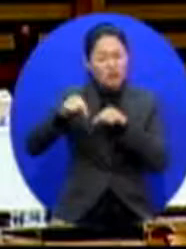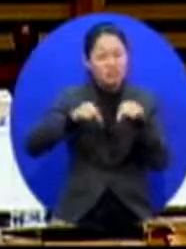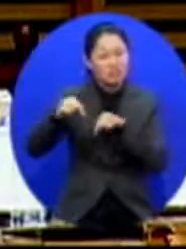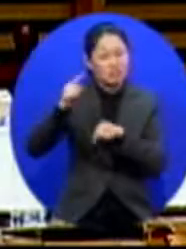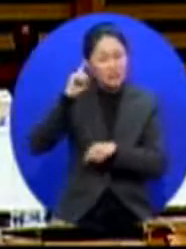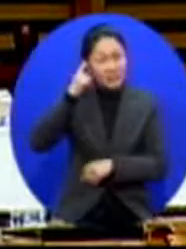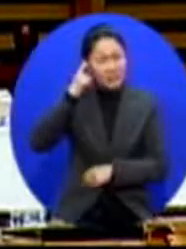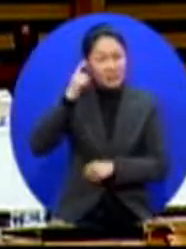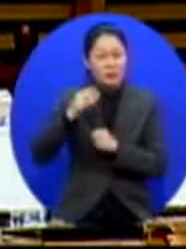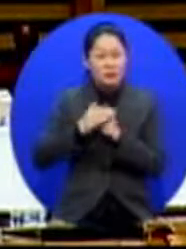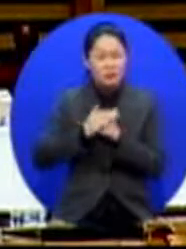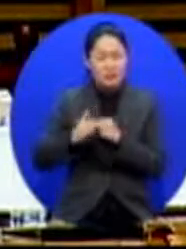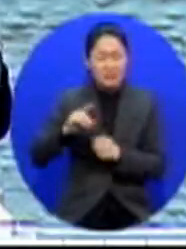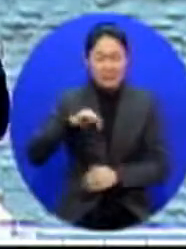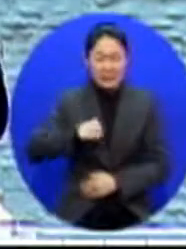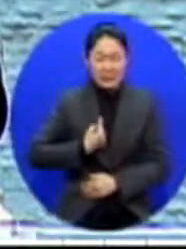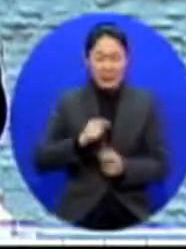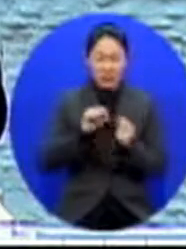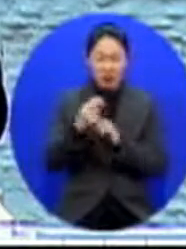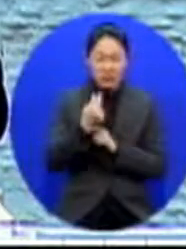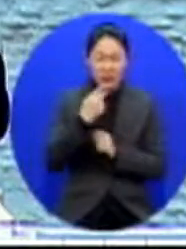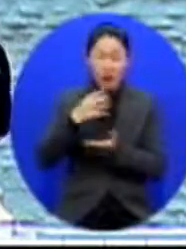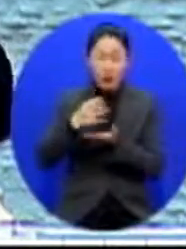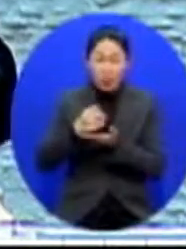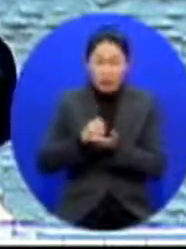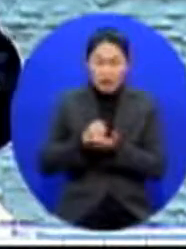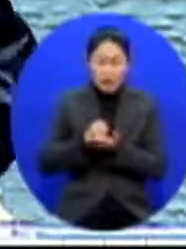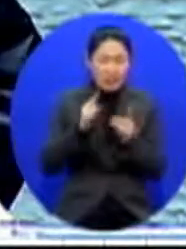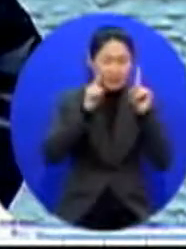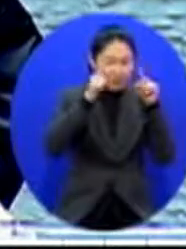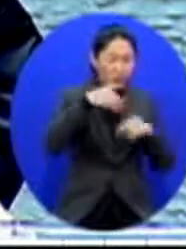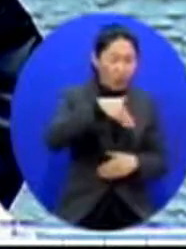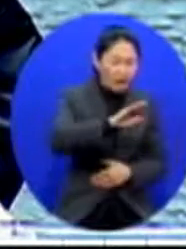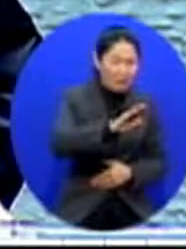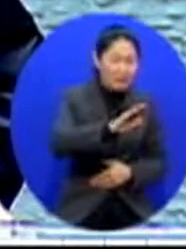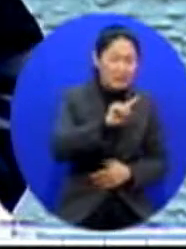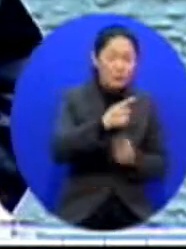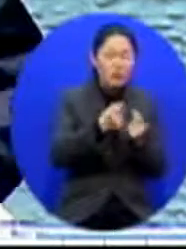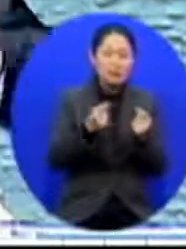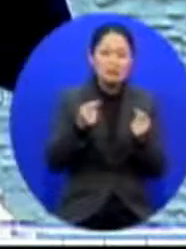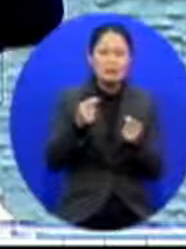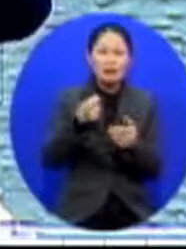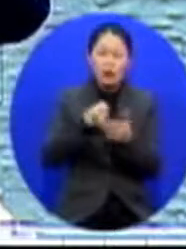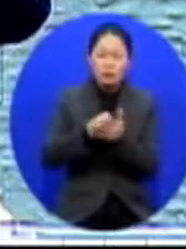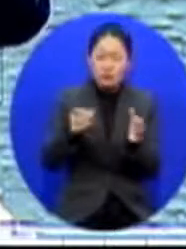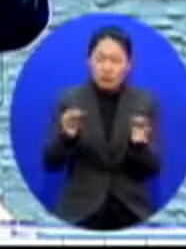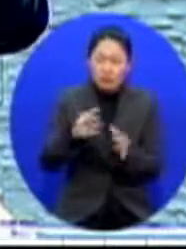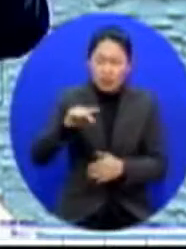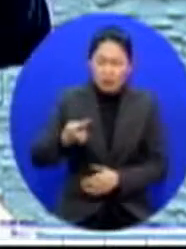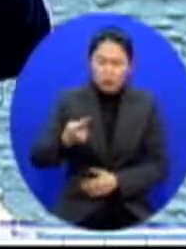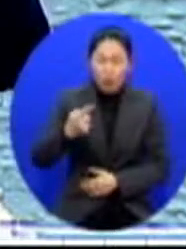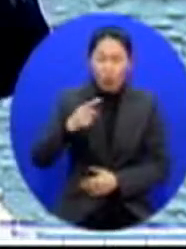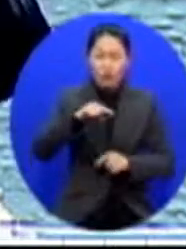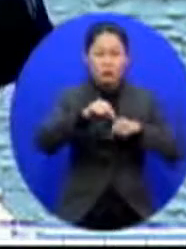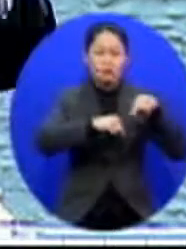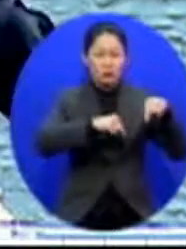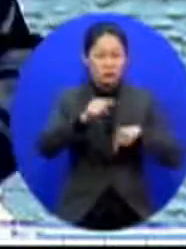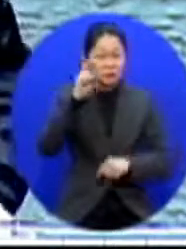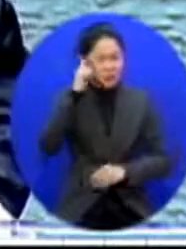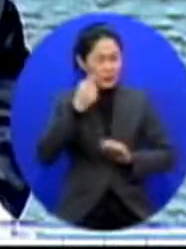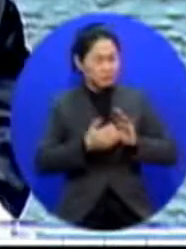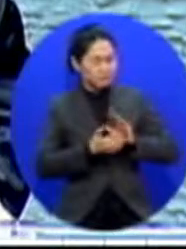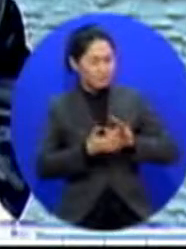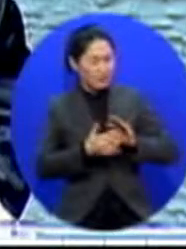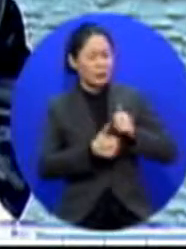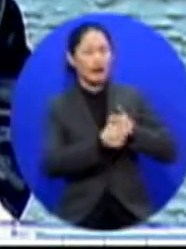자기가 영생 얻는 야 지옥가는 야 이 순간에도 정치적인 계산 따라 행동을